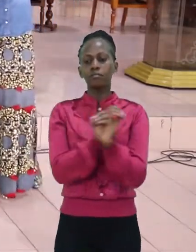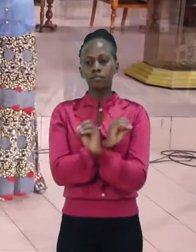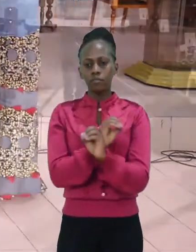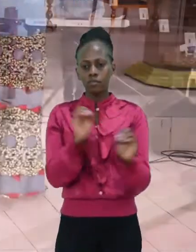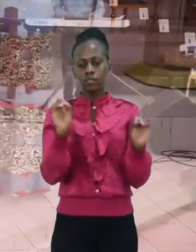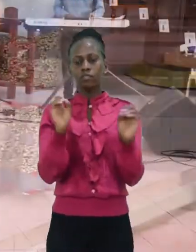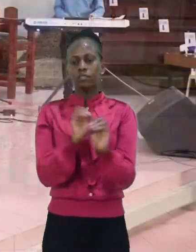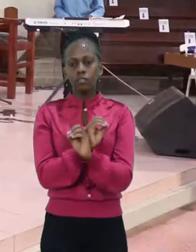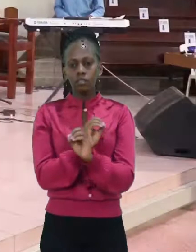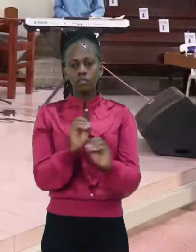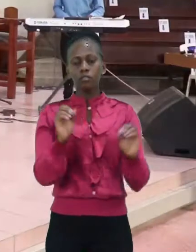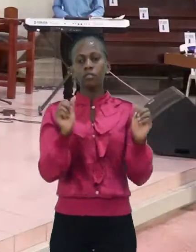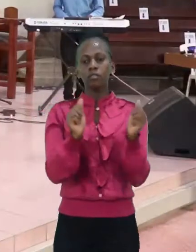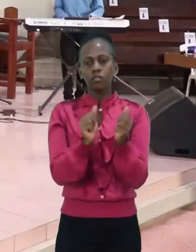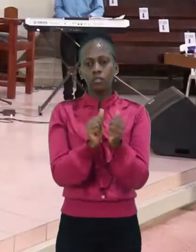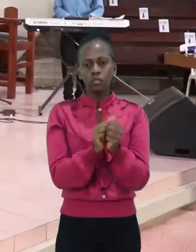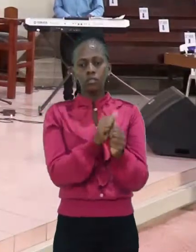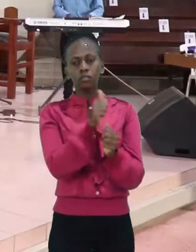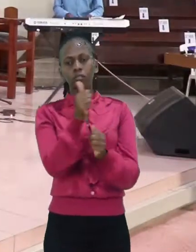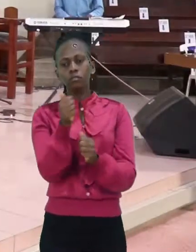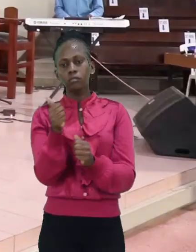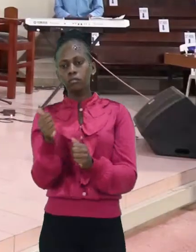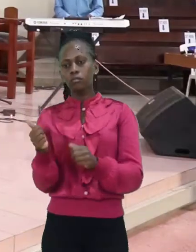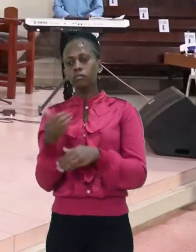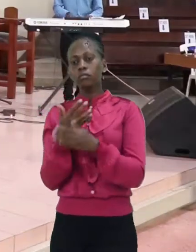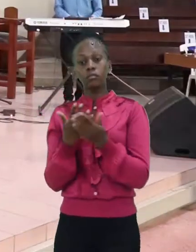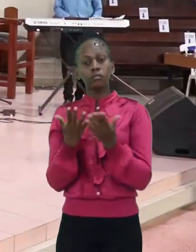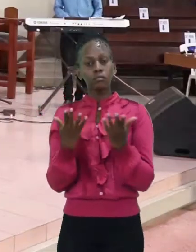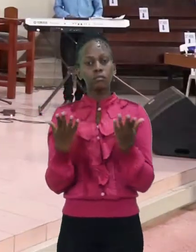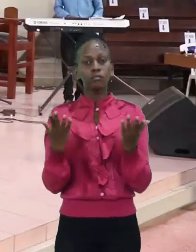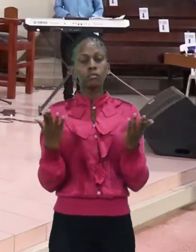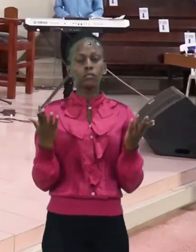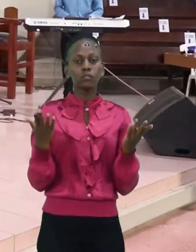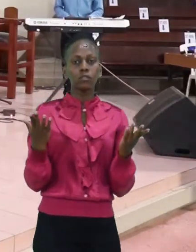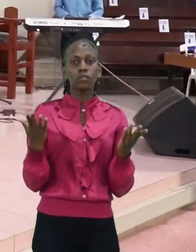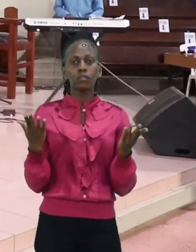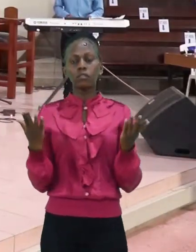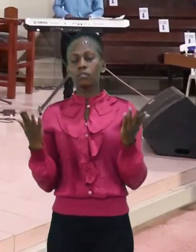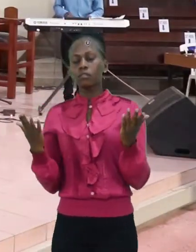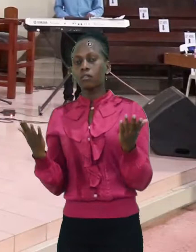No kid to king in him.